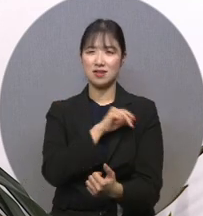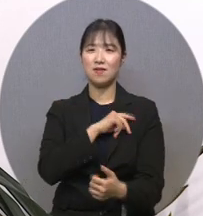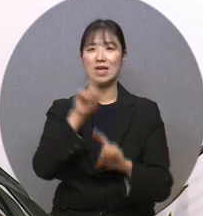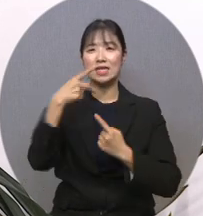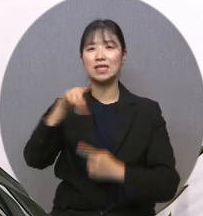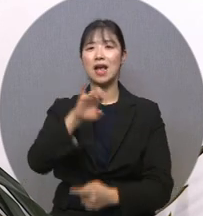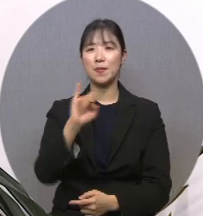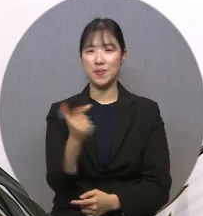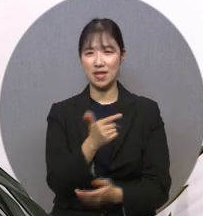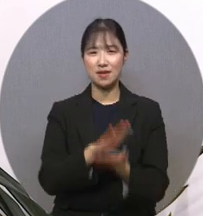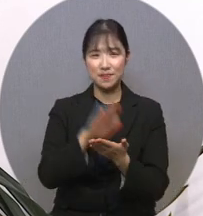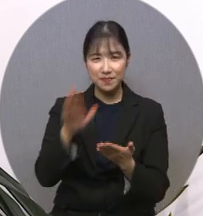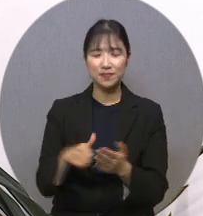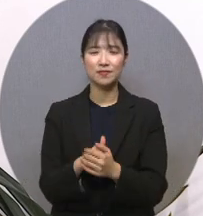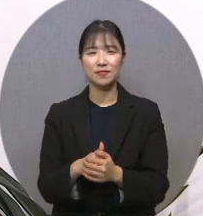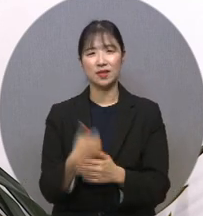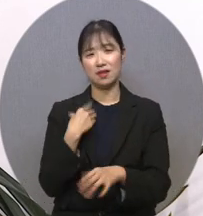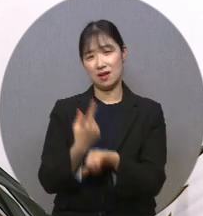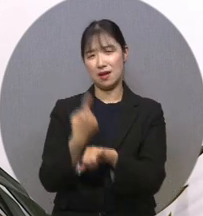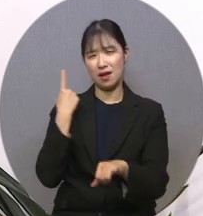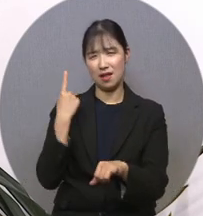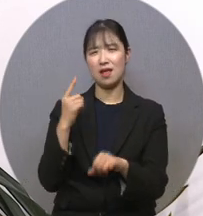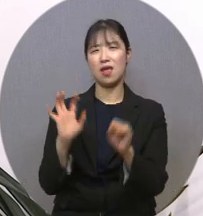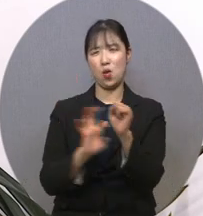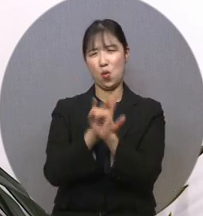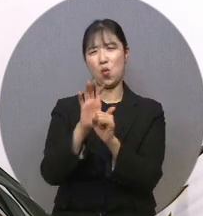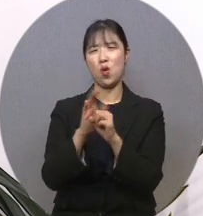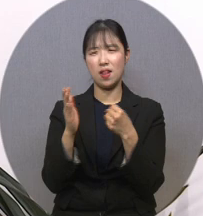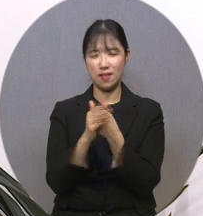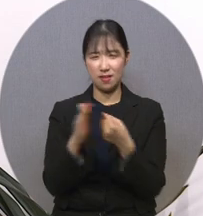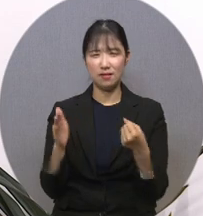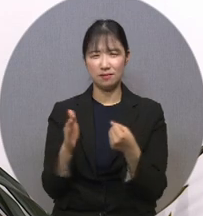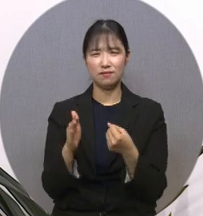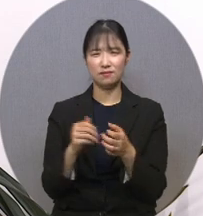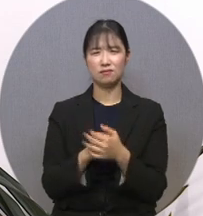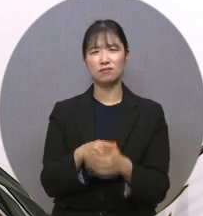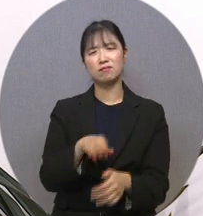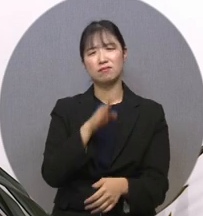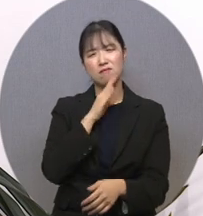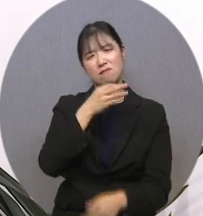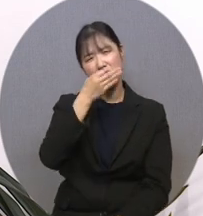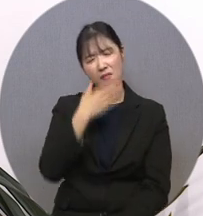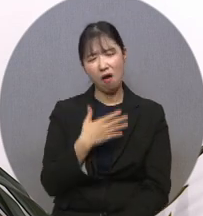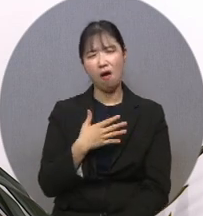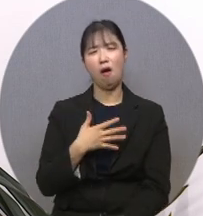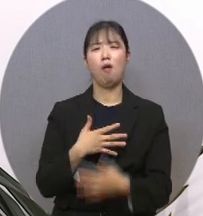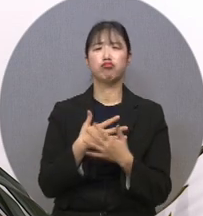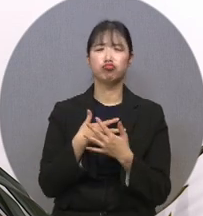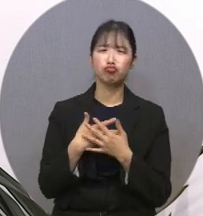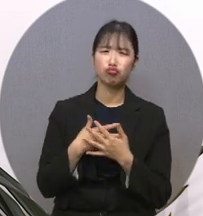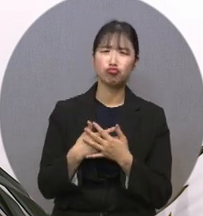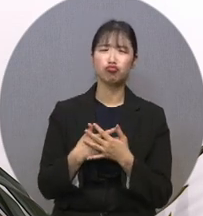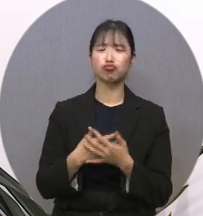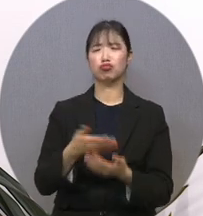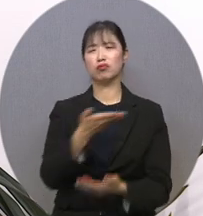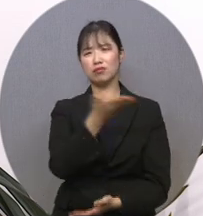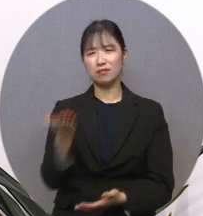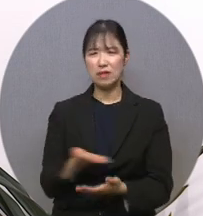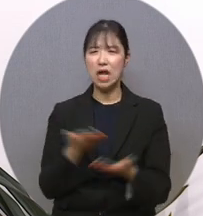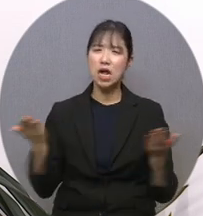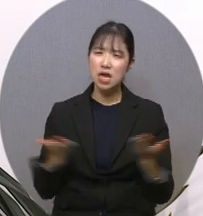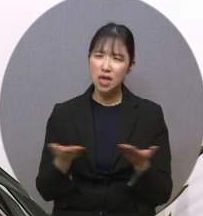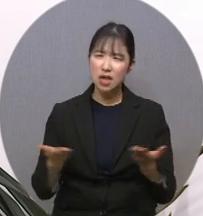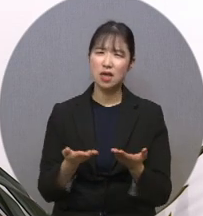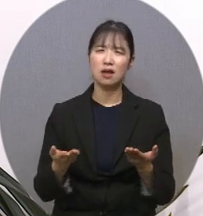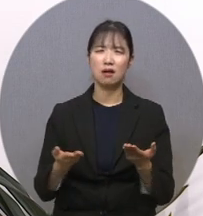지난 한 해 그 코로나 때문에 얼마나 불안하시고 또 하시는 사업에도